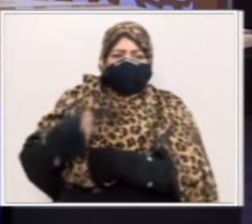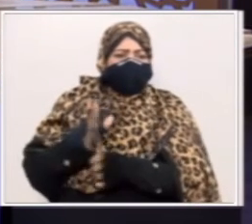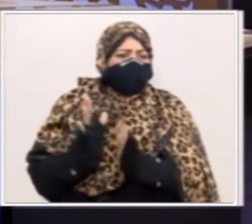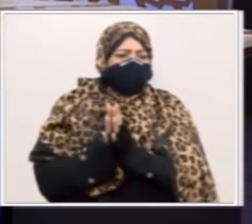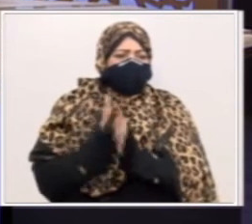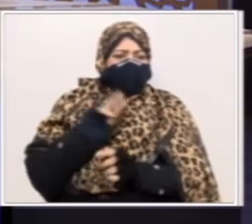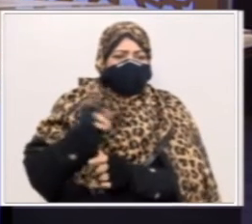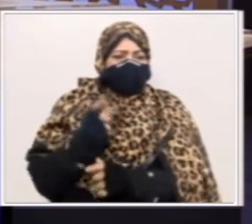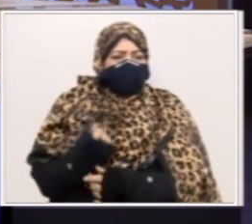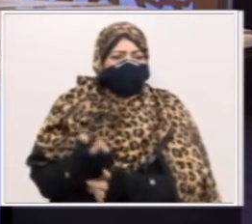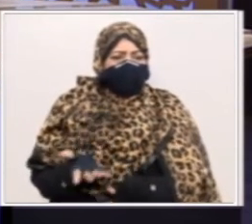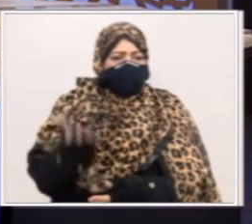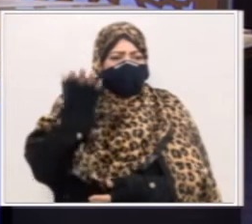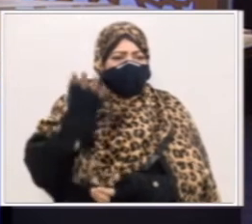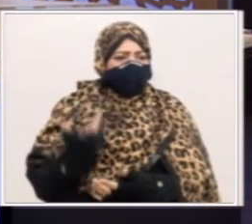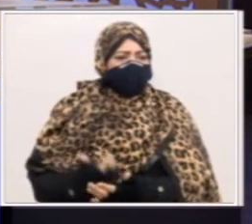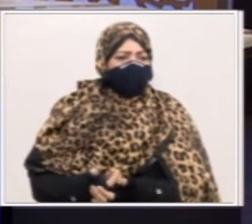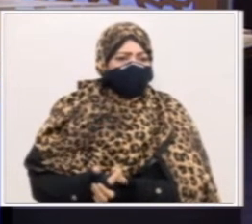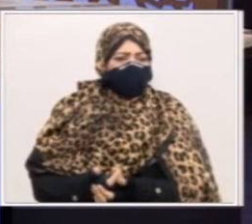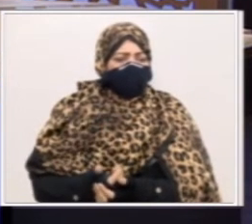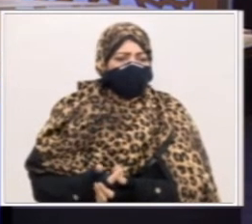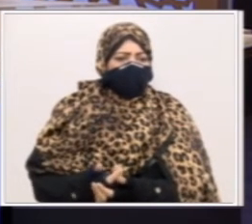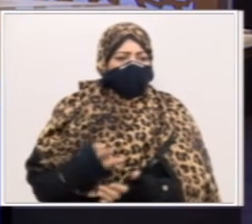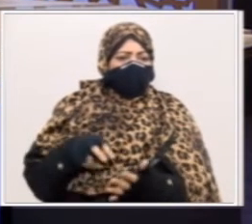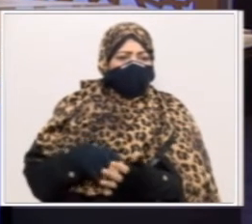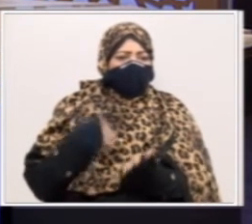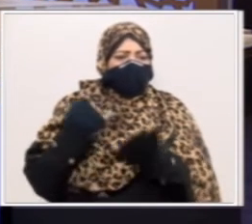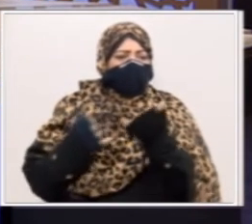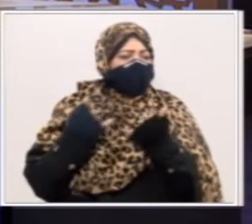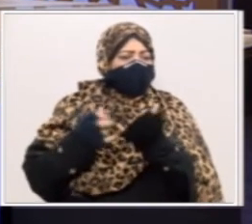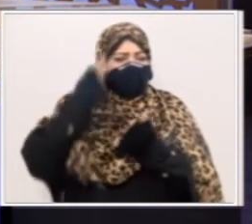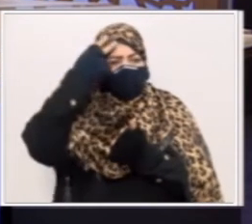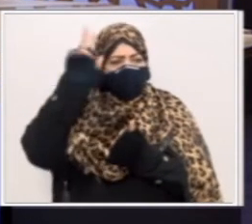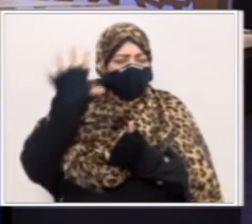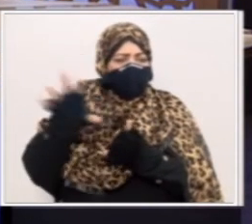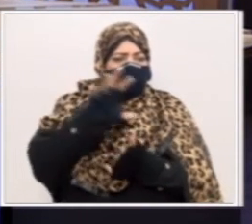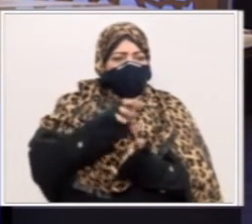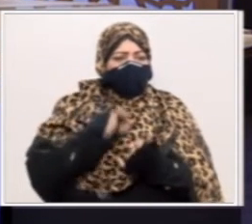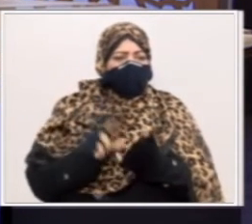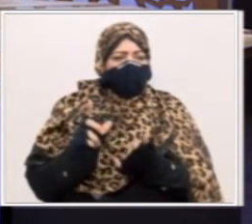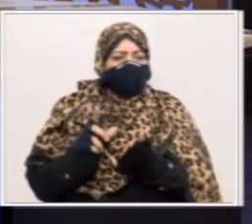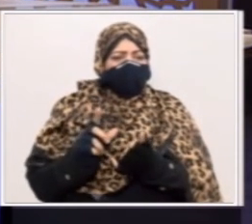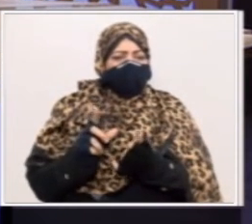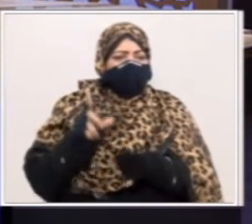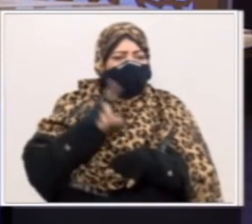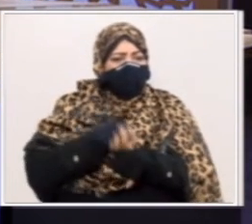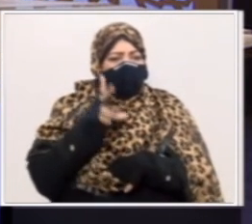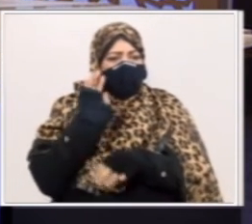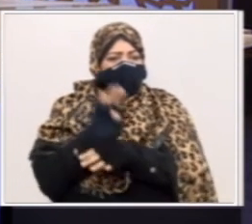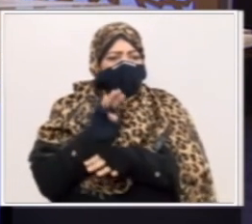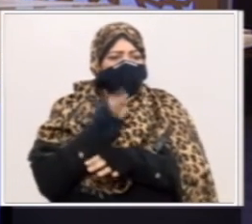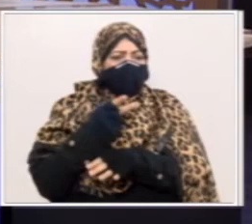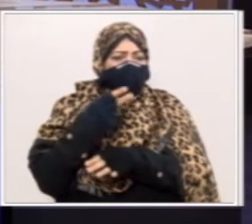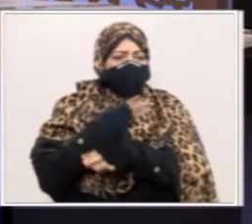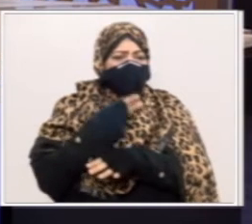بالمتوفى؟ يعني قريبه وعمه وخاله. حاضر تسمع الجواب ان شاء الله. وبارك الله فيك وجزاك الله كل خير. الله يبارك